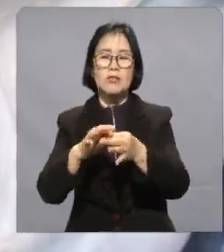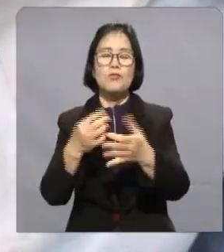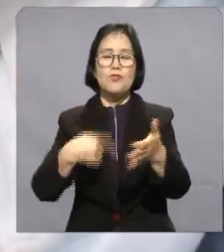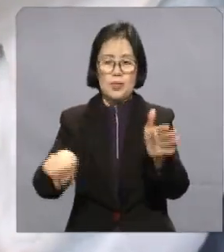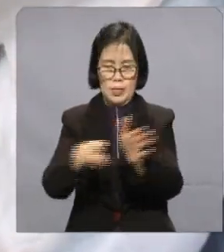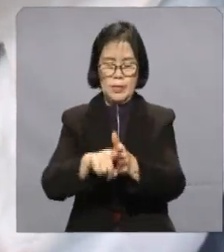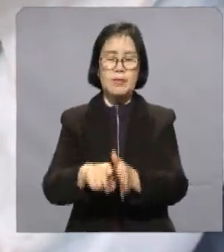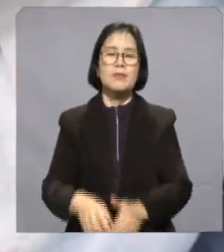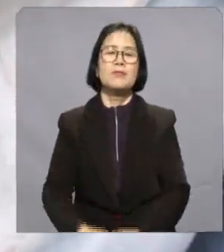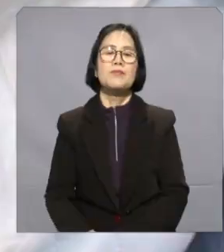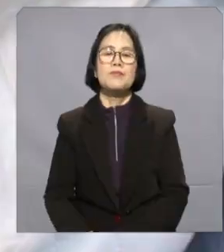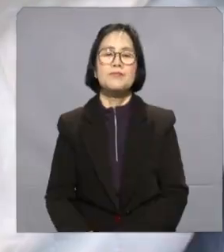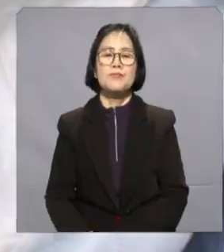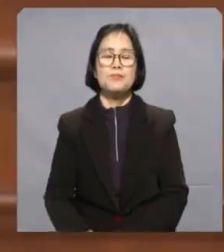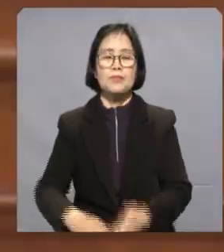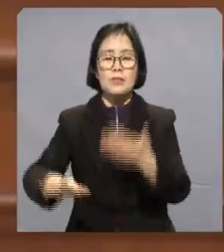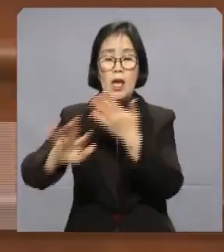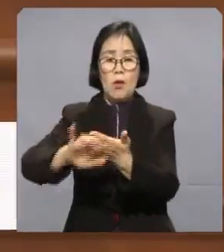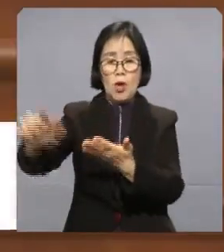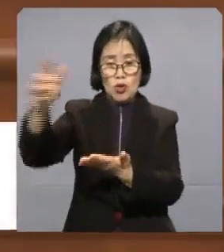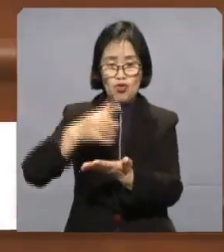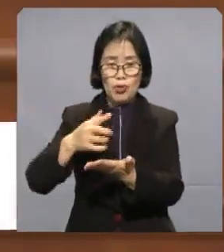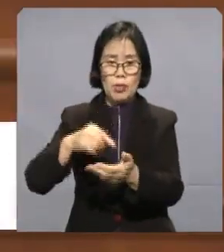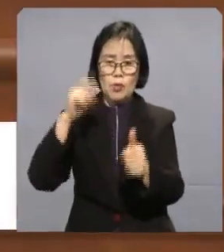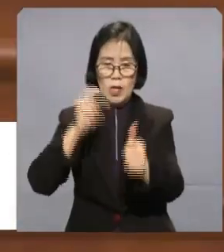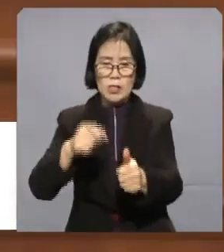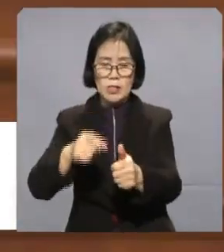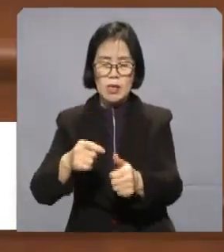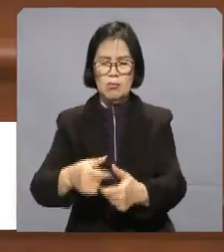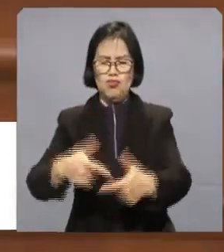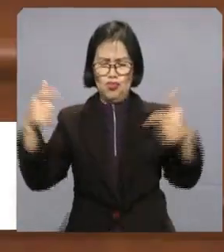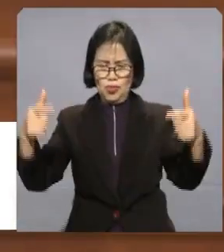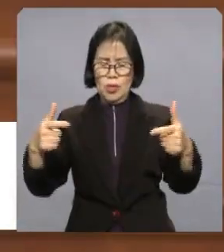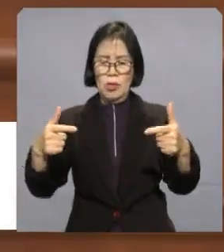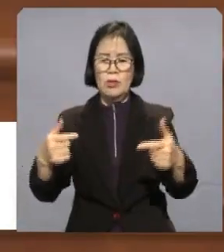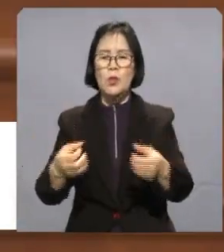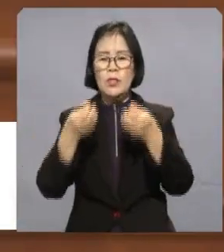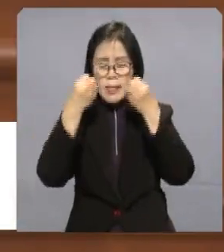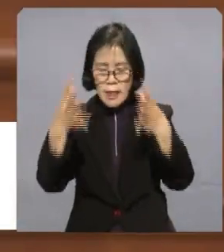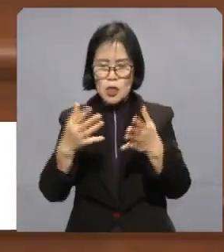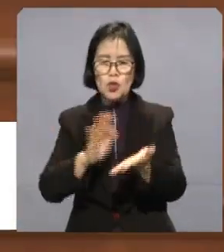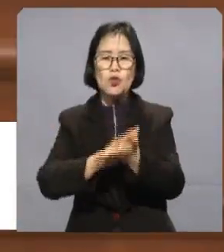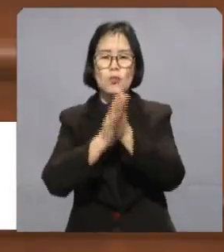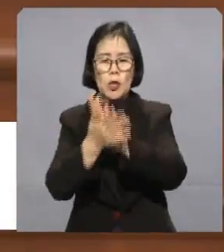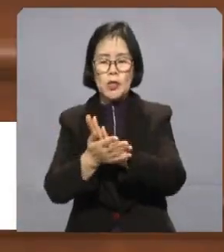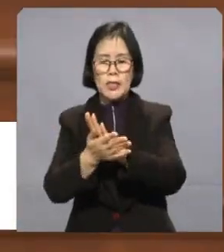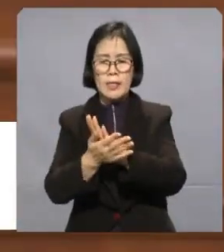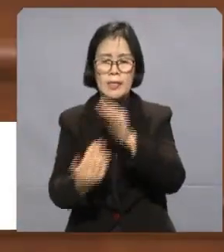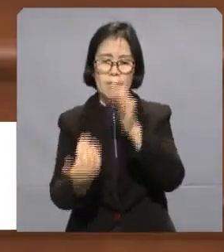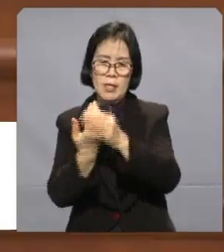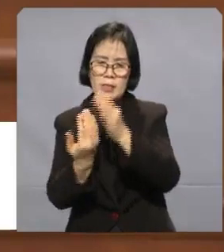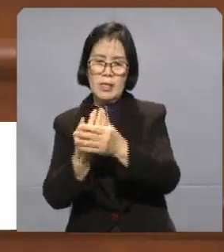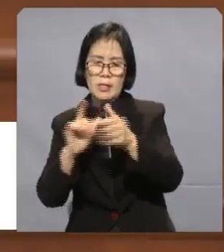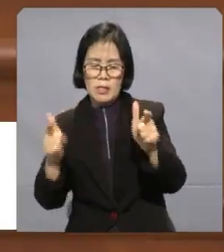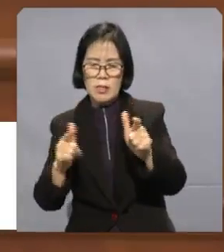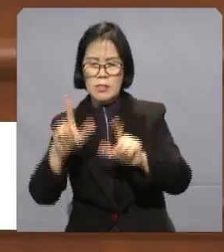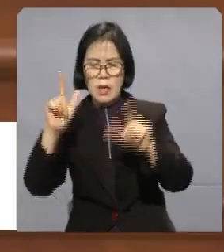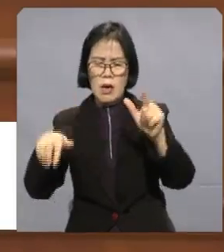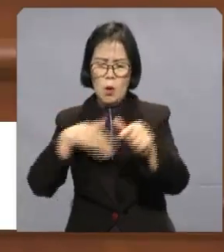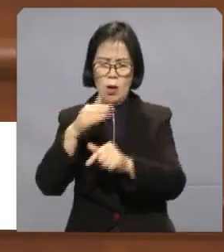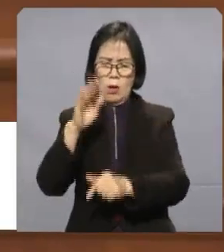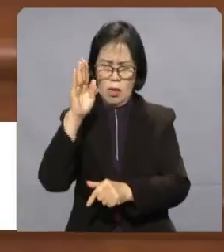차원입니다. 해외 유입 확진자 대폭 증가 또는 신규 변이 발생 등